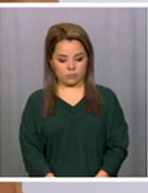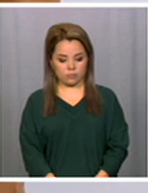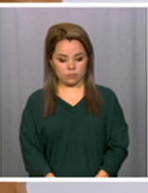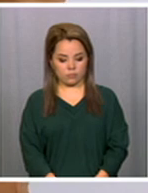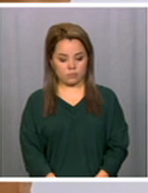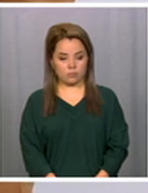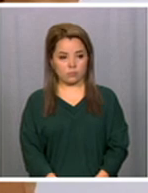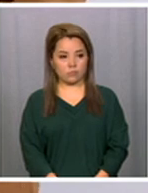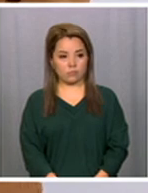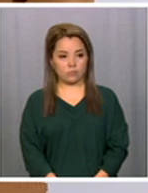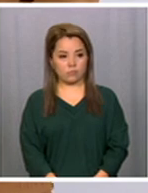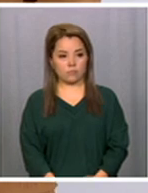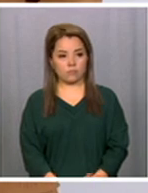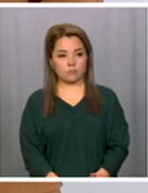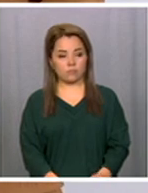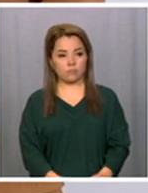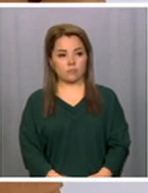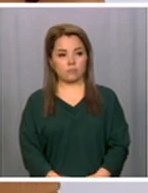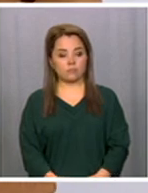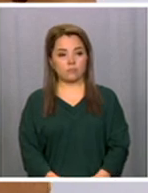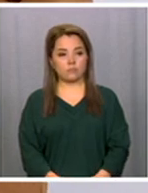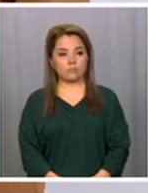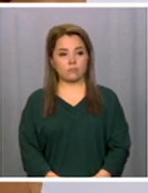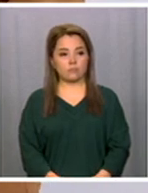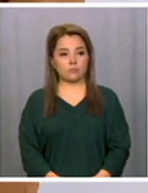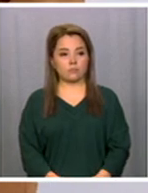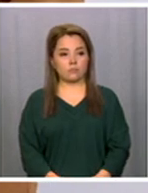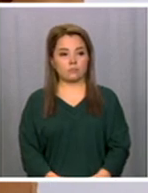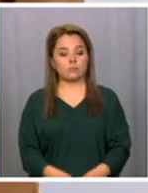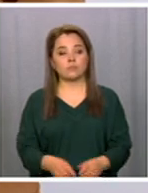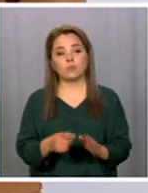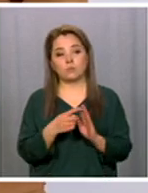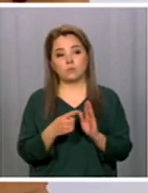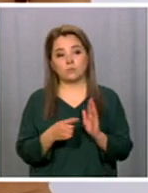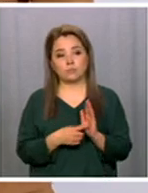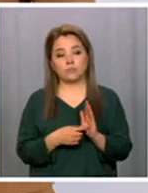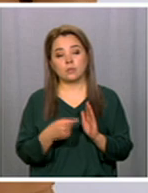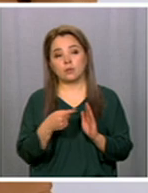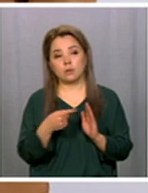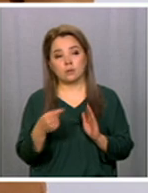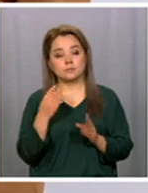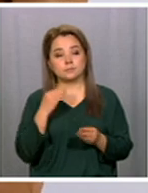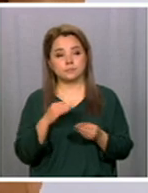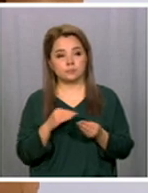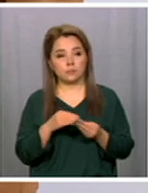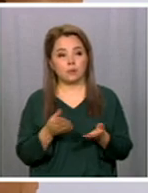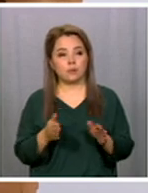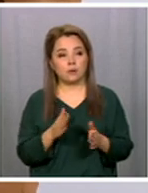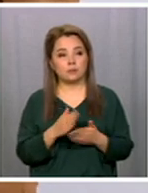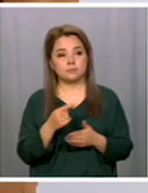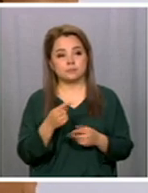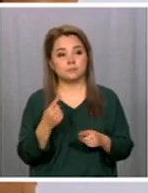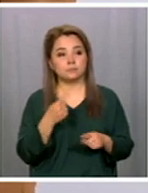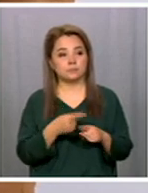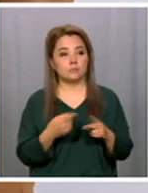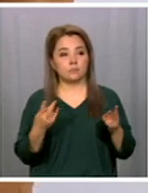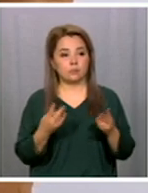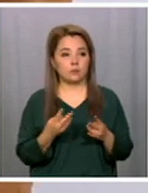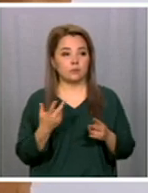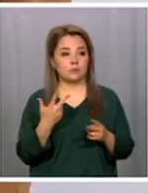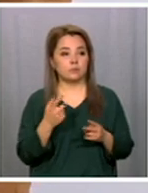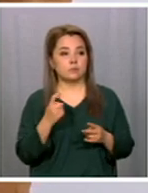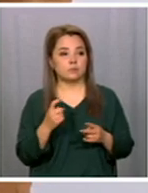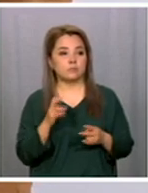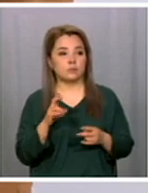келтірілді. Енді бұл жерде енді алымдарын қосып, бөлімін өзгерсіз қалдырамыз. Сонда 3x